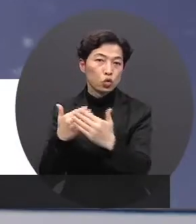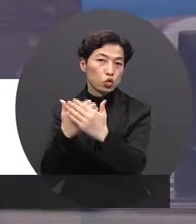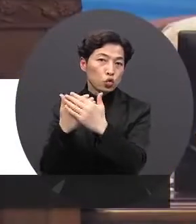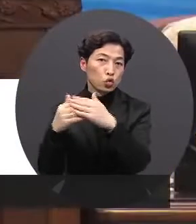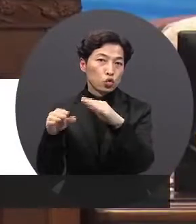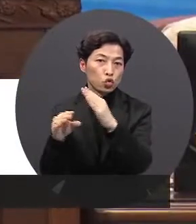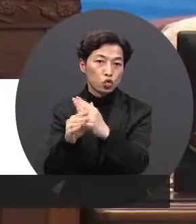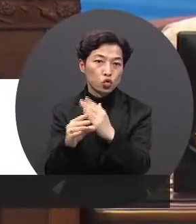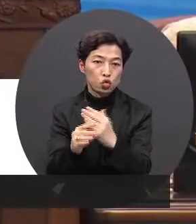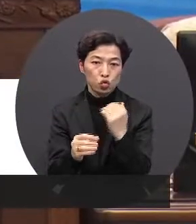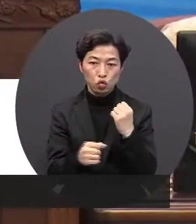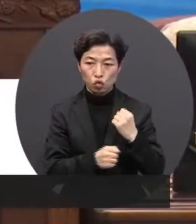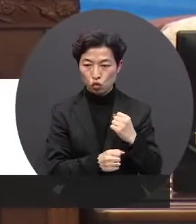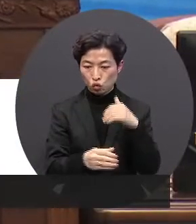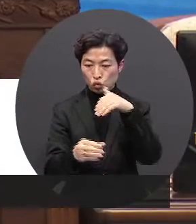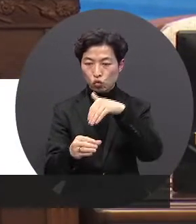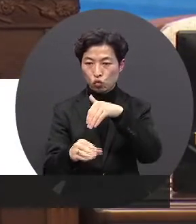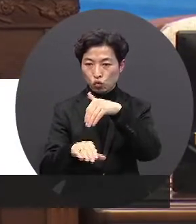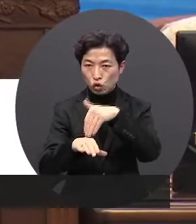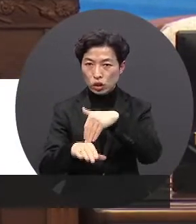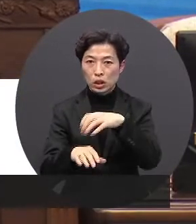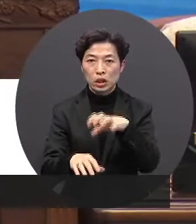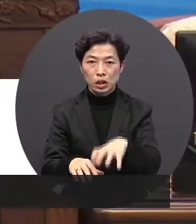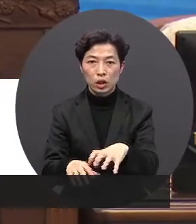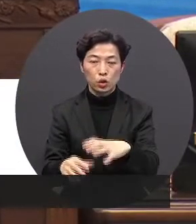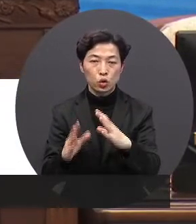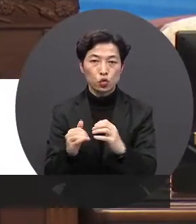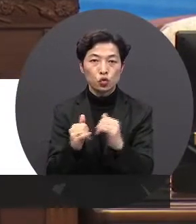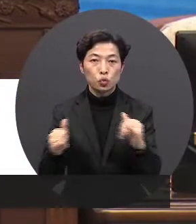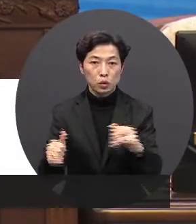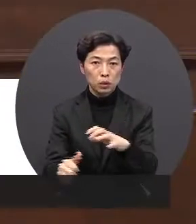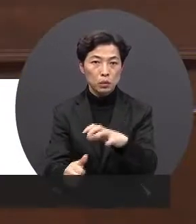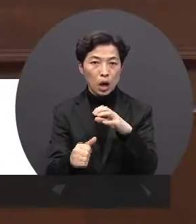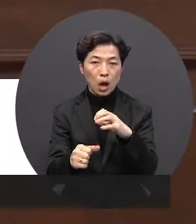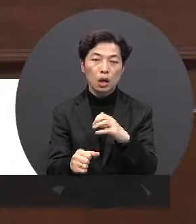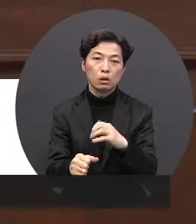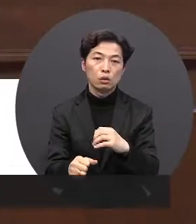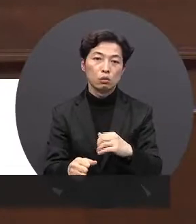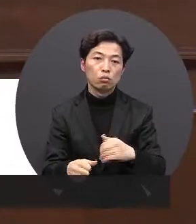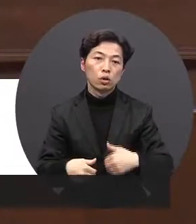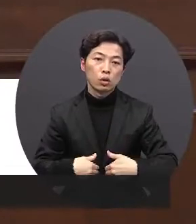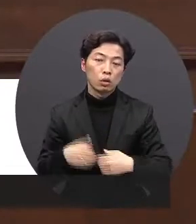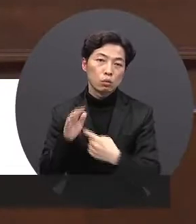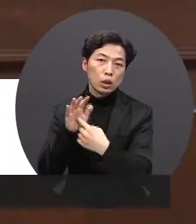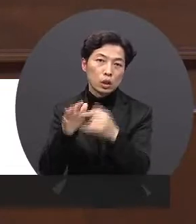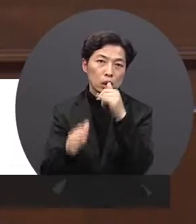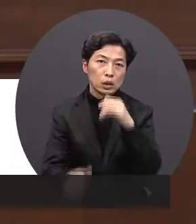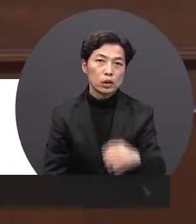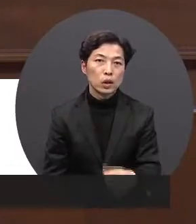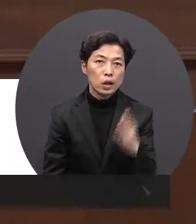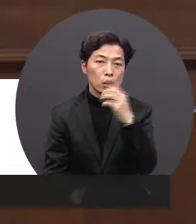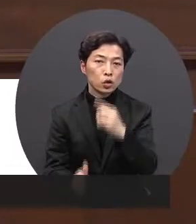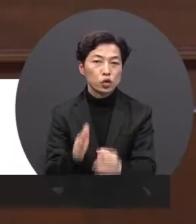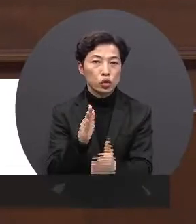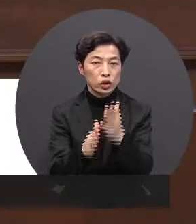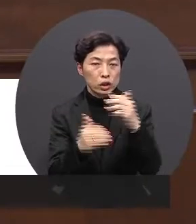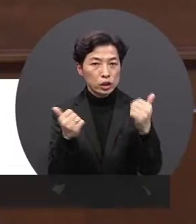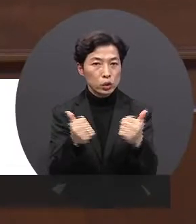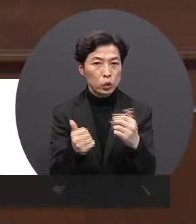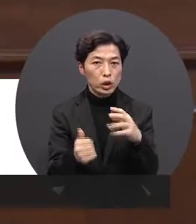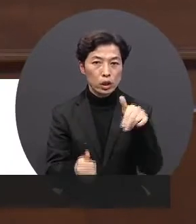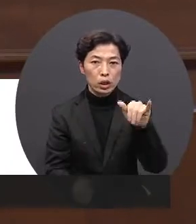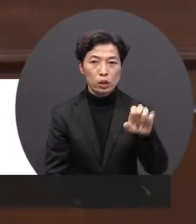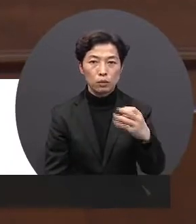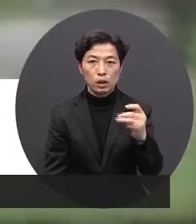옛 청원 예비군 훈련장을 주민시설로 활용해야 한다는 주장이 나왔습니다. 청주시의회 김태수